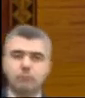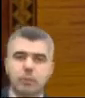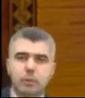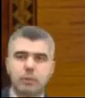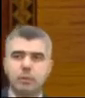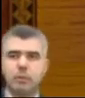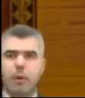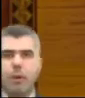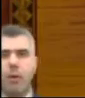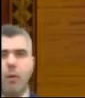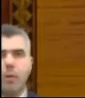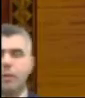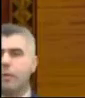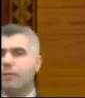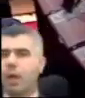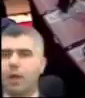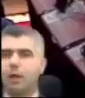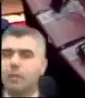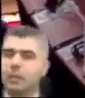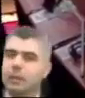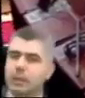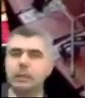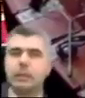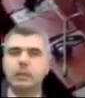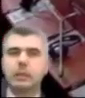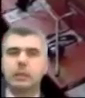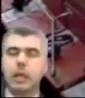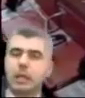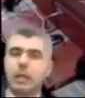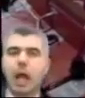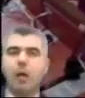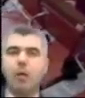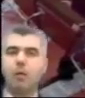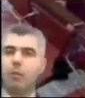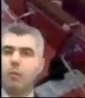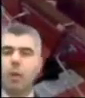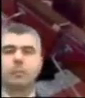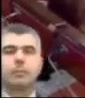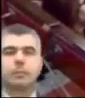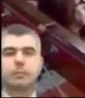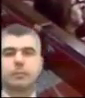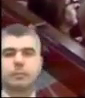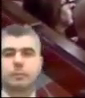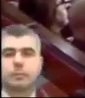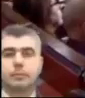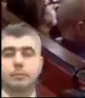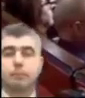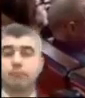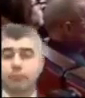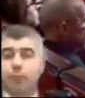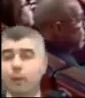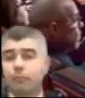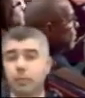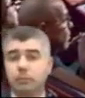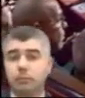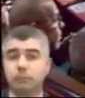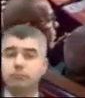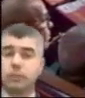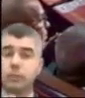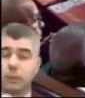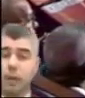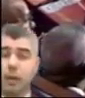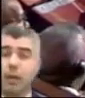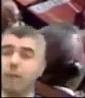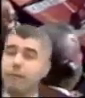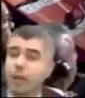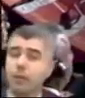ومكافحة جميع أشكال الإتجار التي تؤثر على مجتمعاتنا وعلى دول دولنا. مكافحة الإرهاب أيضا